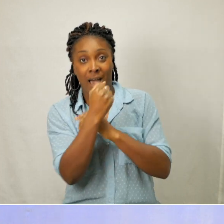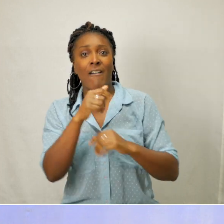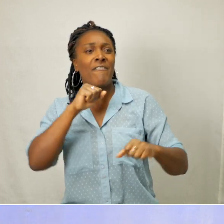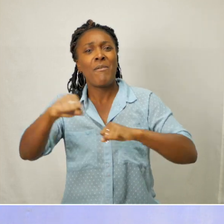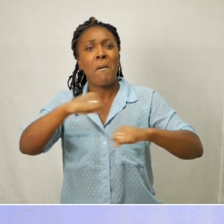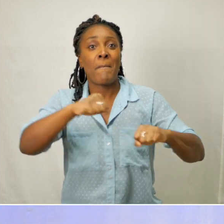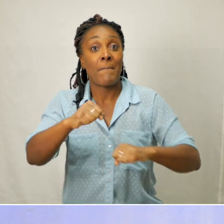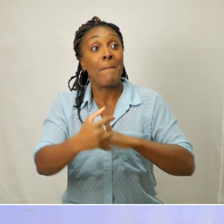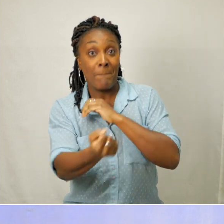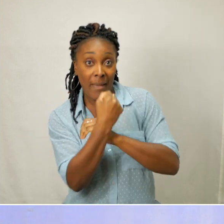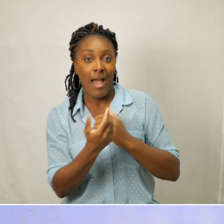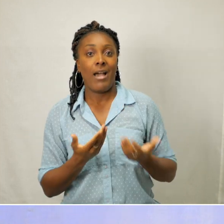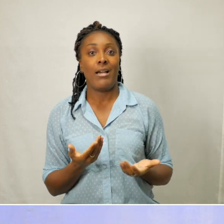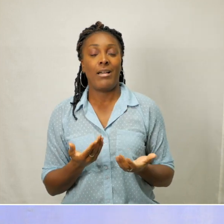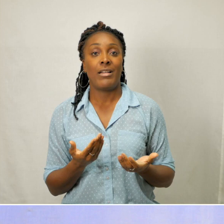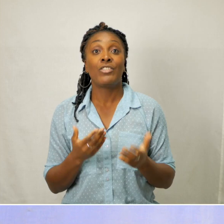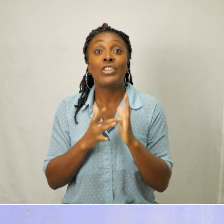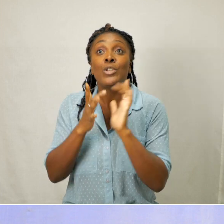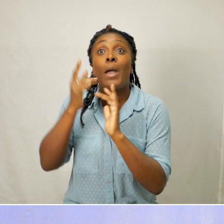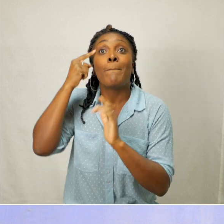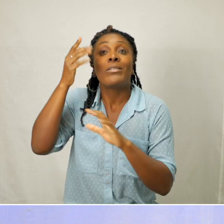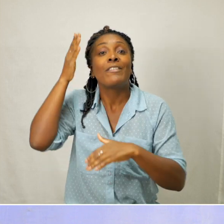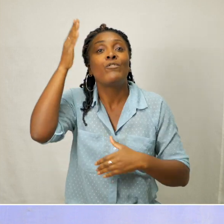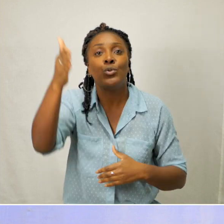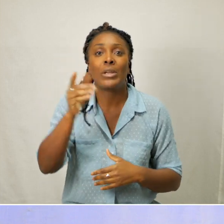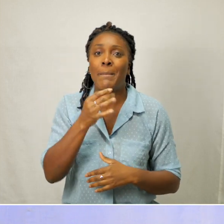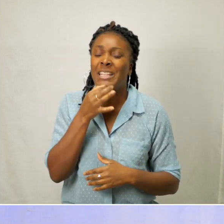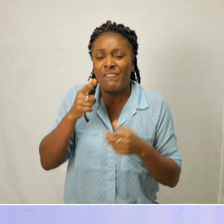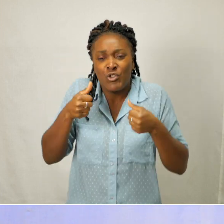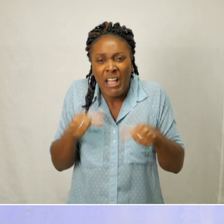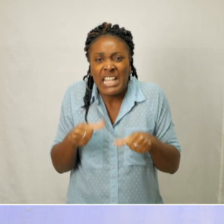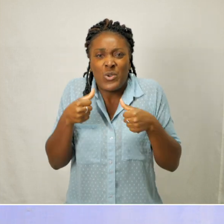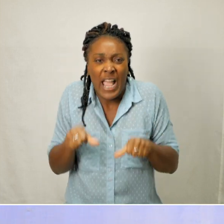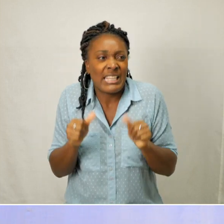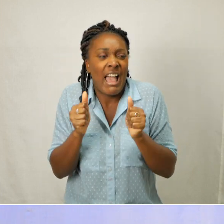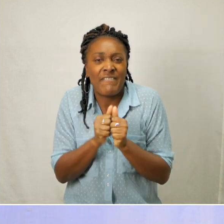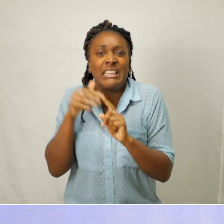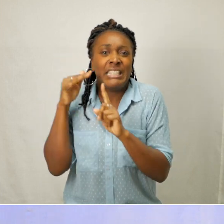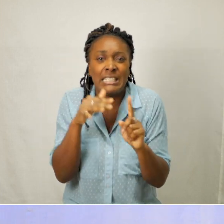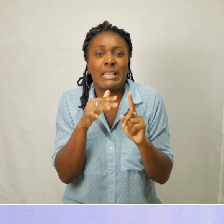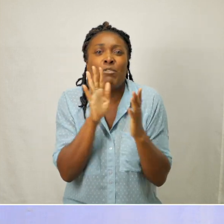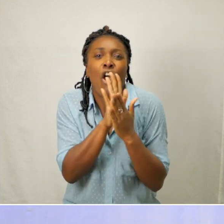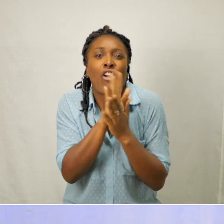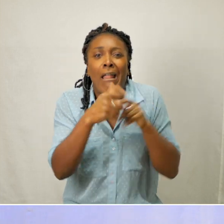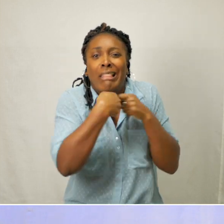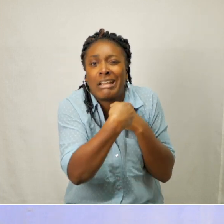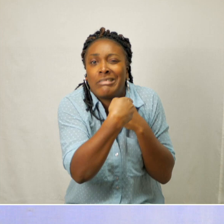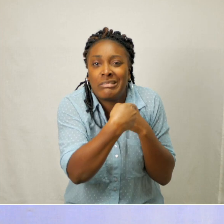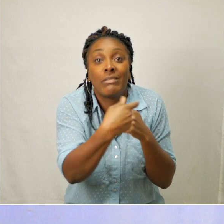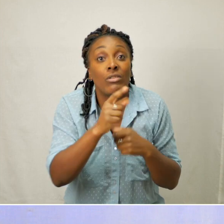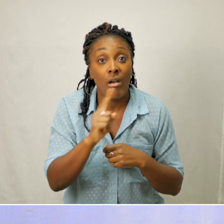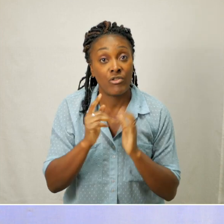Jésus a pensé à l'avenir. Il ne s'est pas attaché en disant « il faut que je reste ici, il faut que je sois avec les disciples, il faut que je continue ».